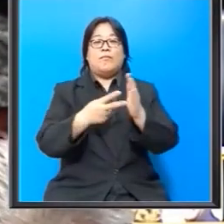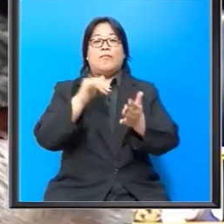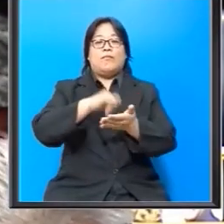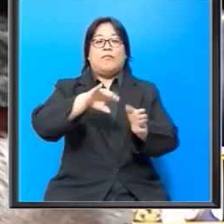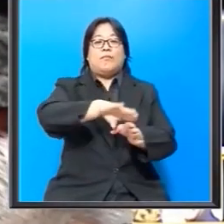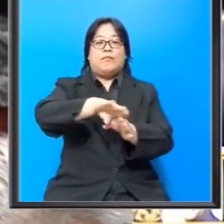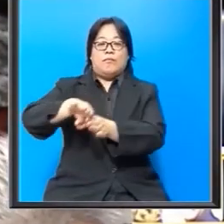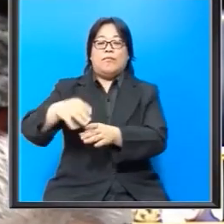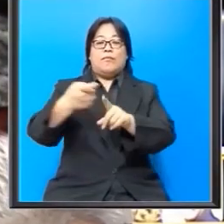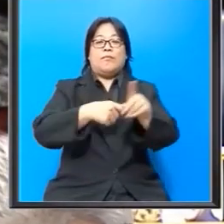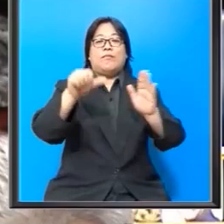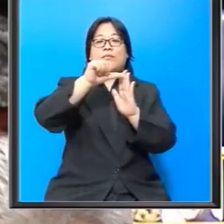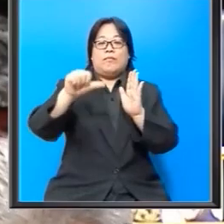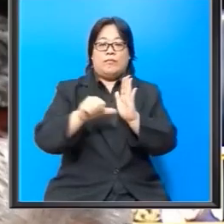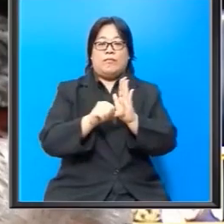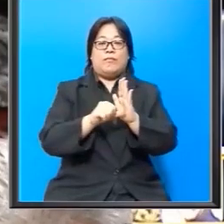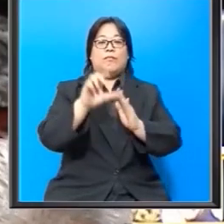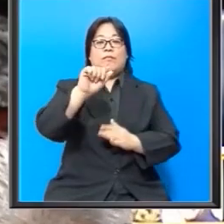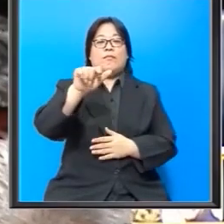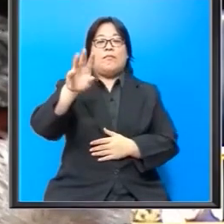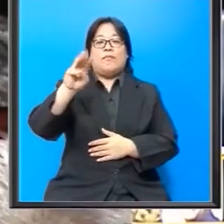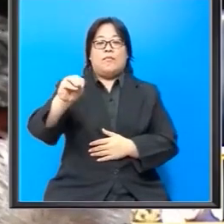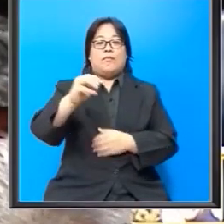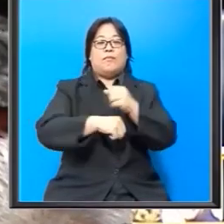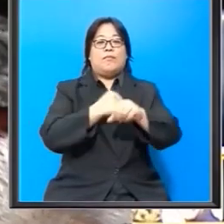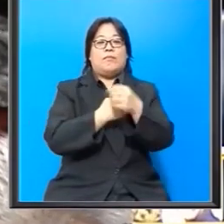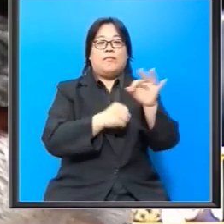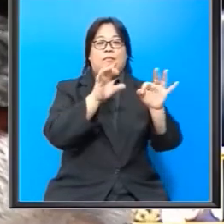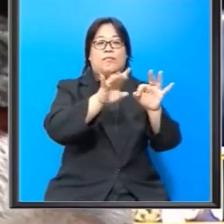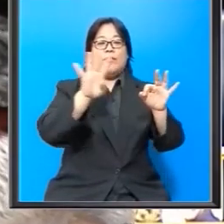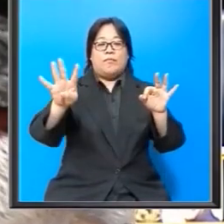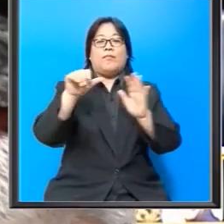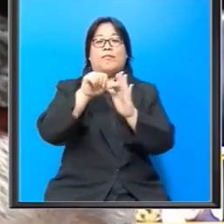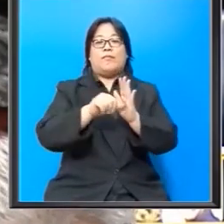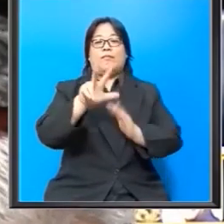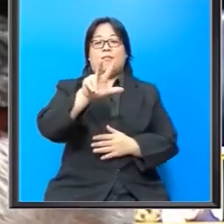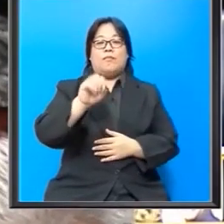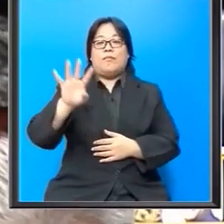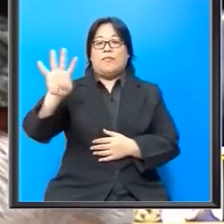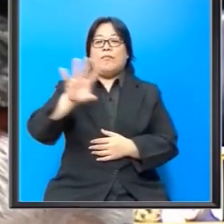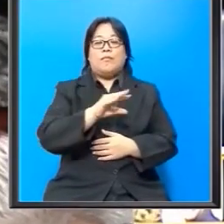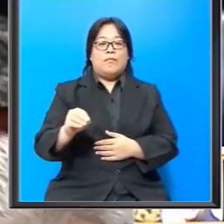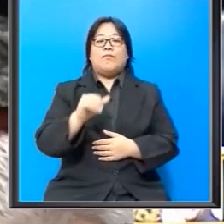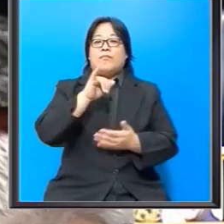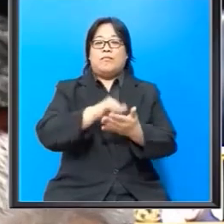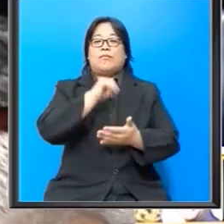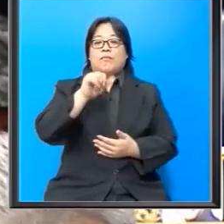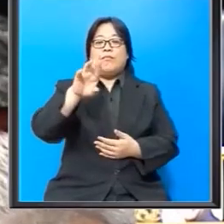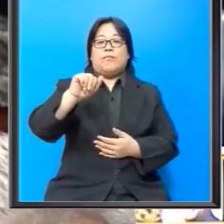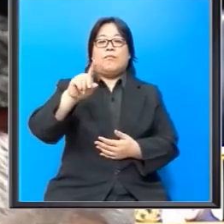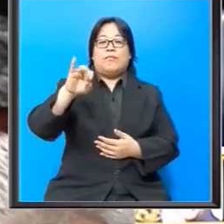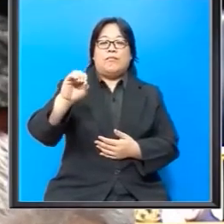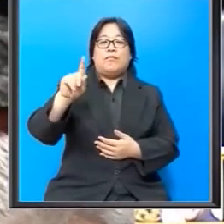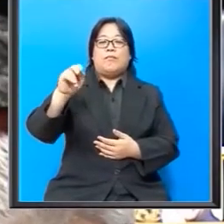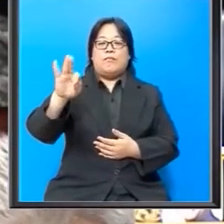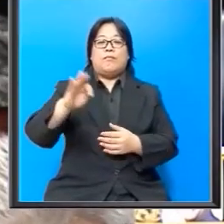dikecualikan dari bracta please nontraget Om 1980 4/34 dan dianggap bukan radioaktif